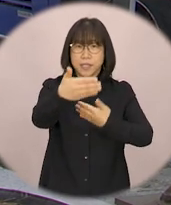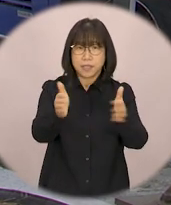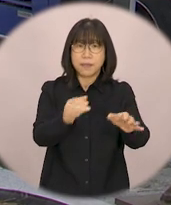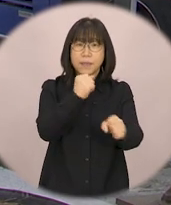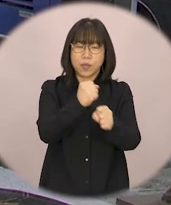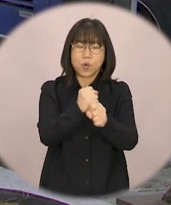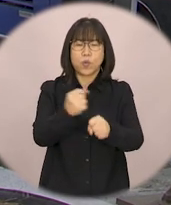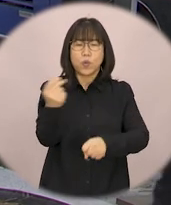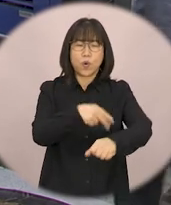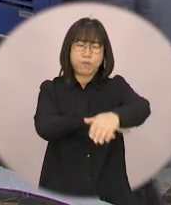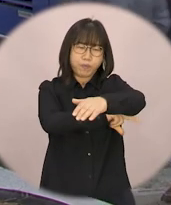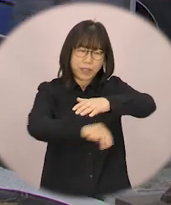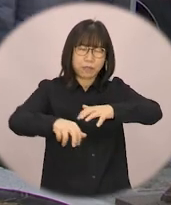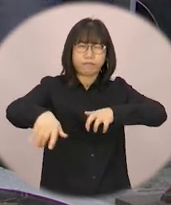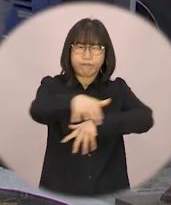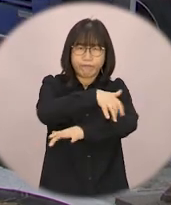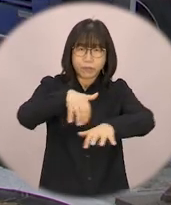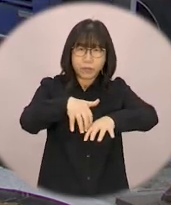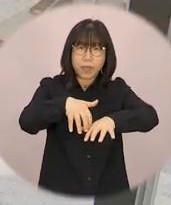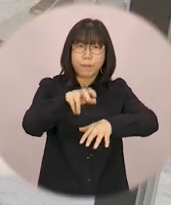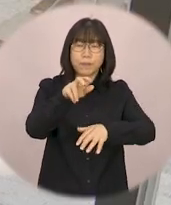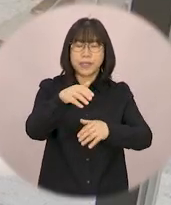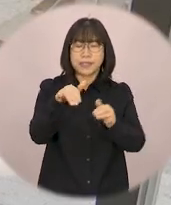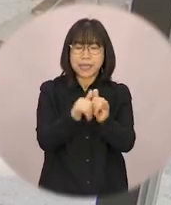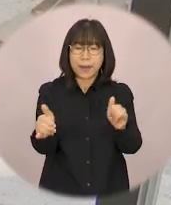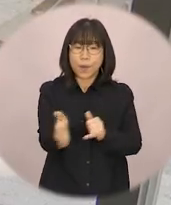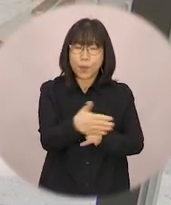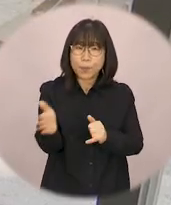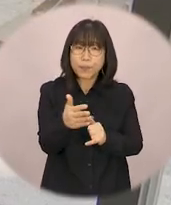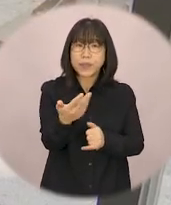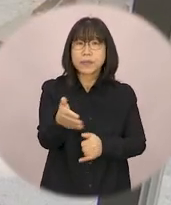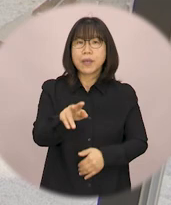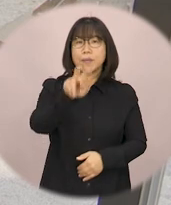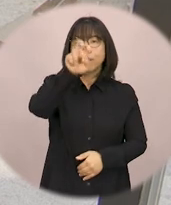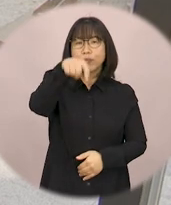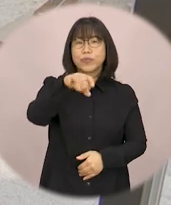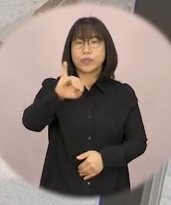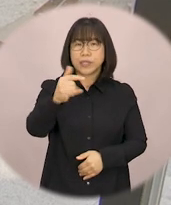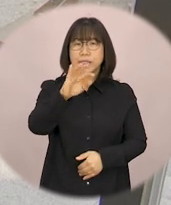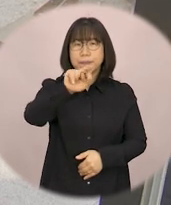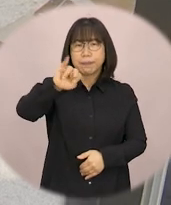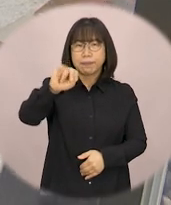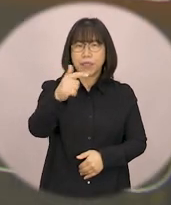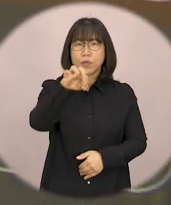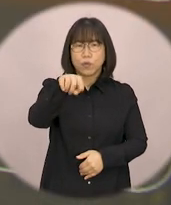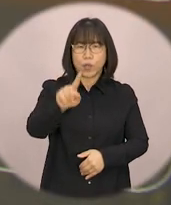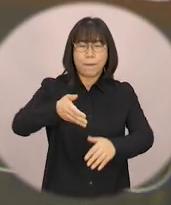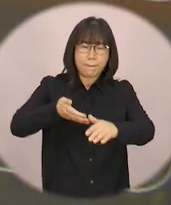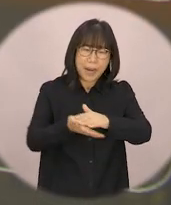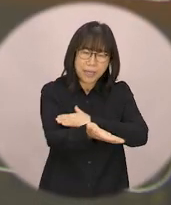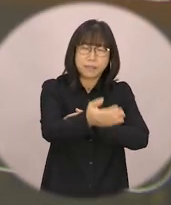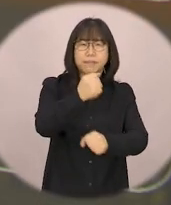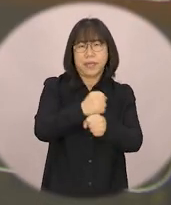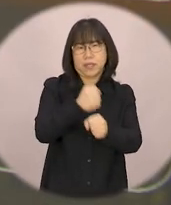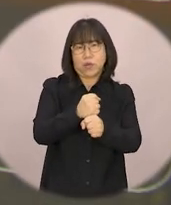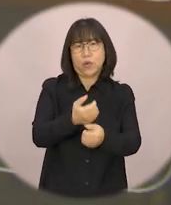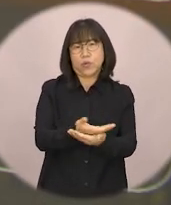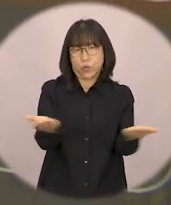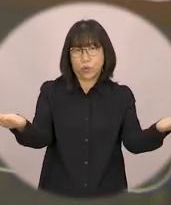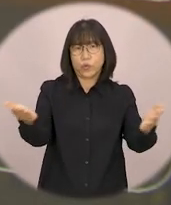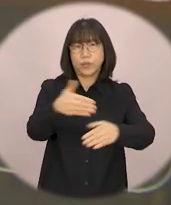유동인구가 많은 지하철 역에 무인민원발급기 를 설치해 운영하는 등 양질의 민원 서비스 제공에 최선을